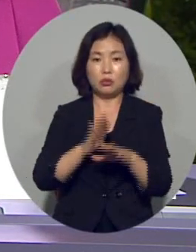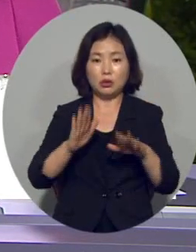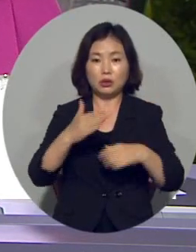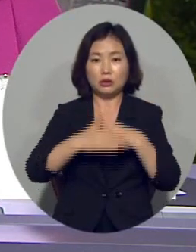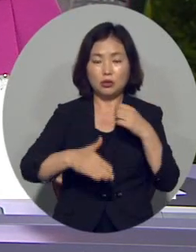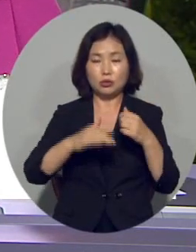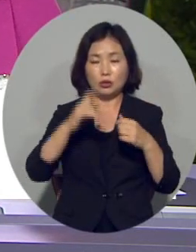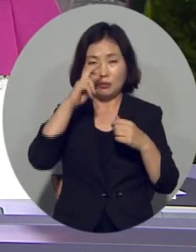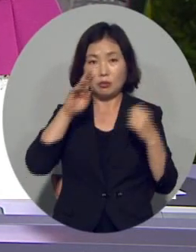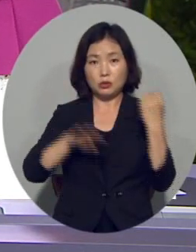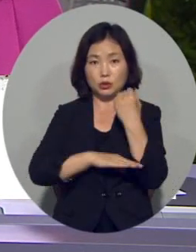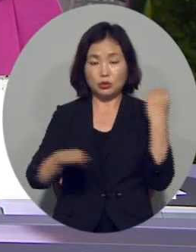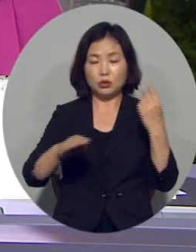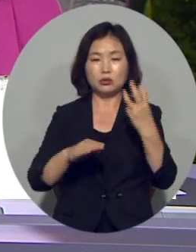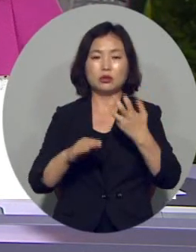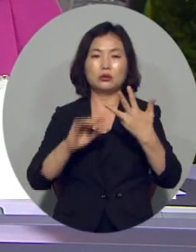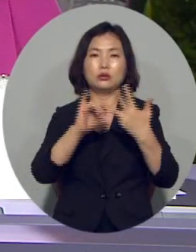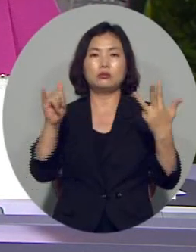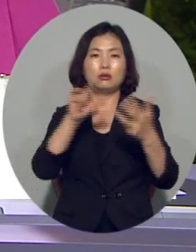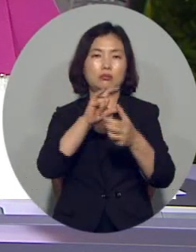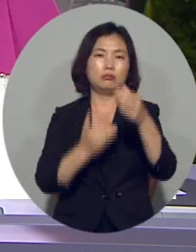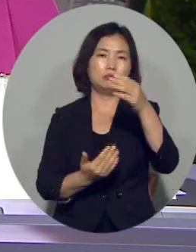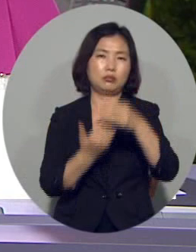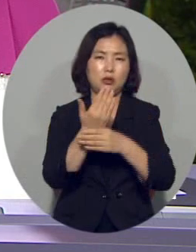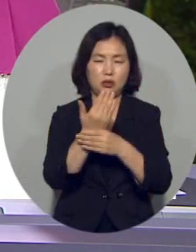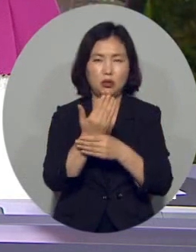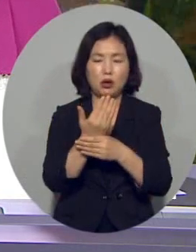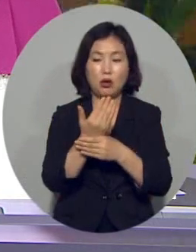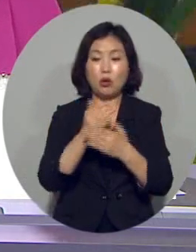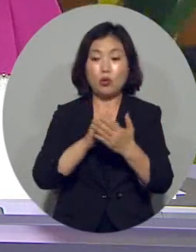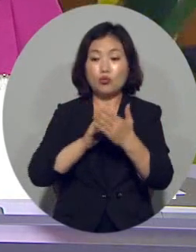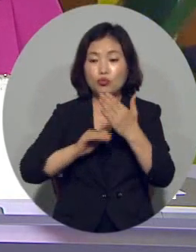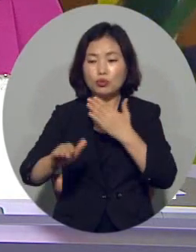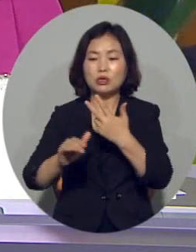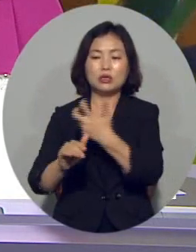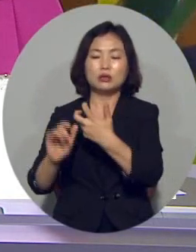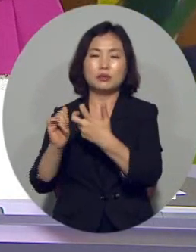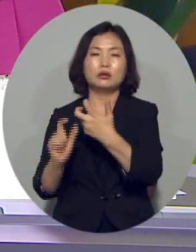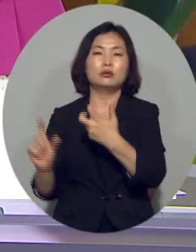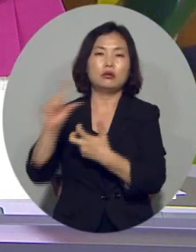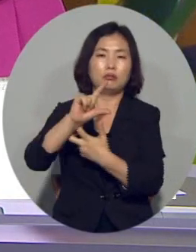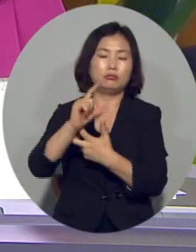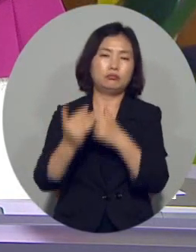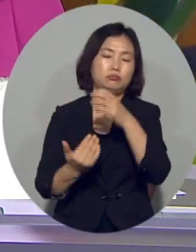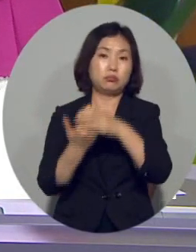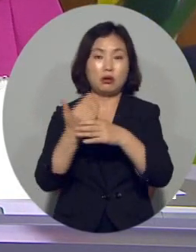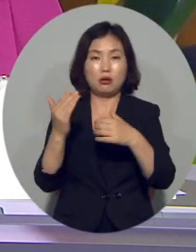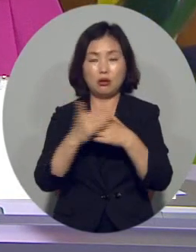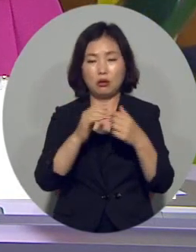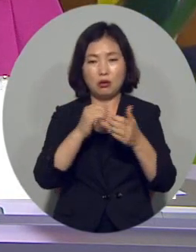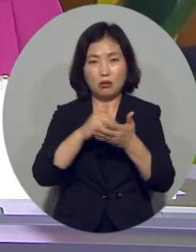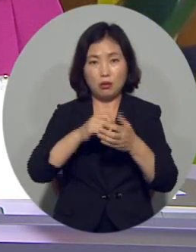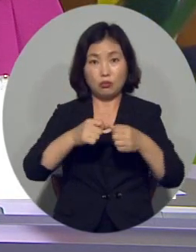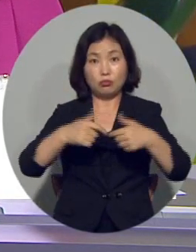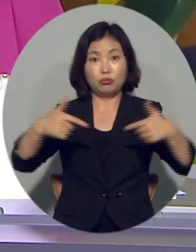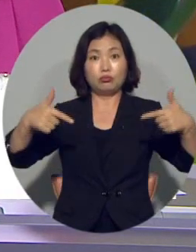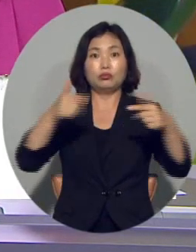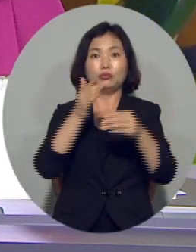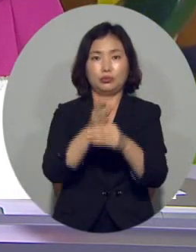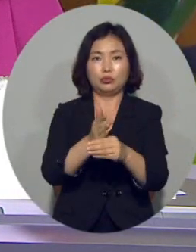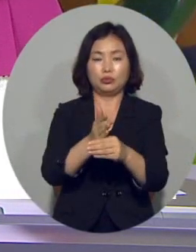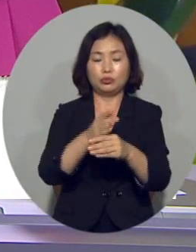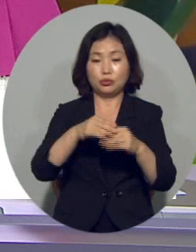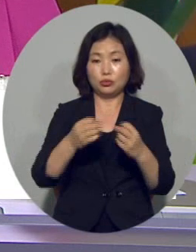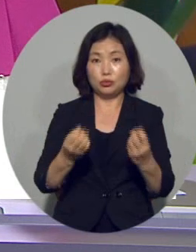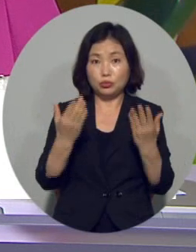대구는 0시 기준 38명의 확 친자가 나왔고 이후에도 이름 명이 더 나오는 등 확산 3 가 증가하는 추세입니다